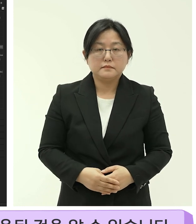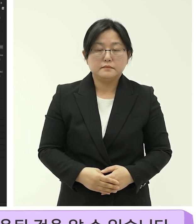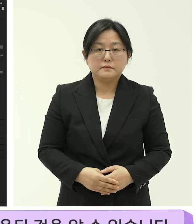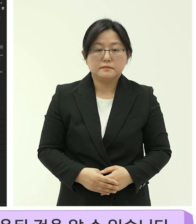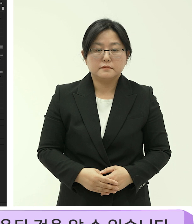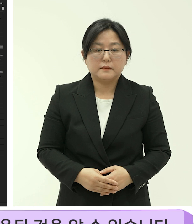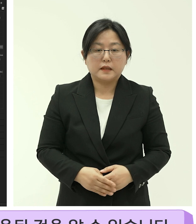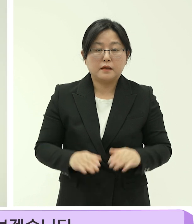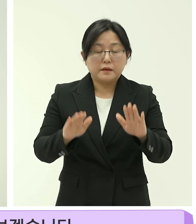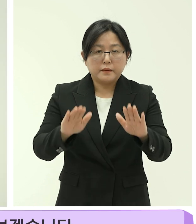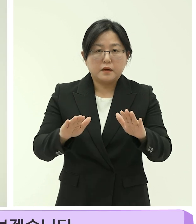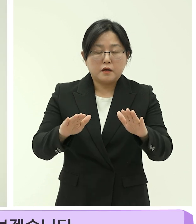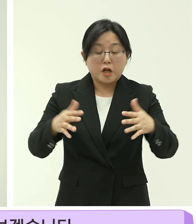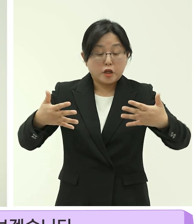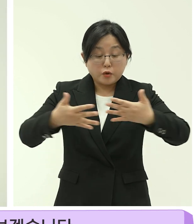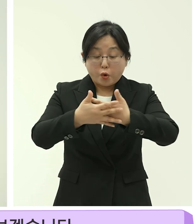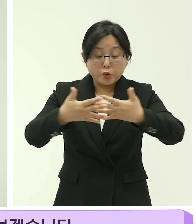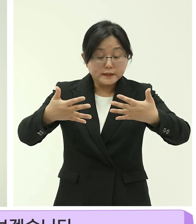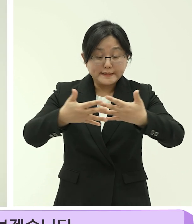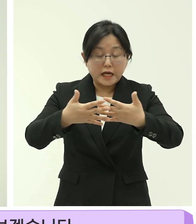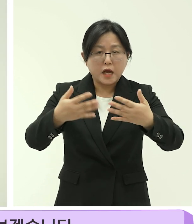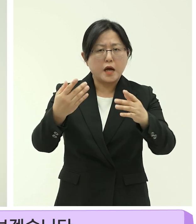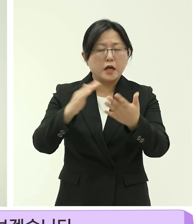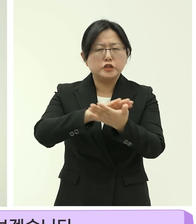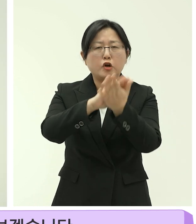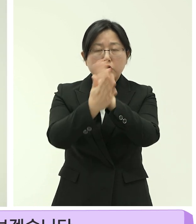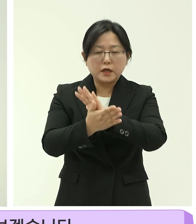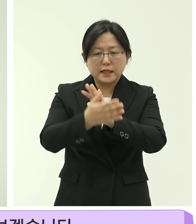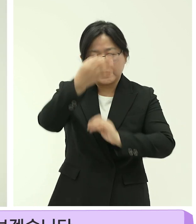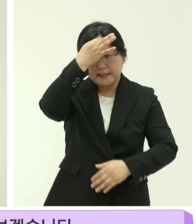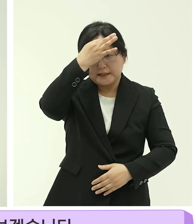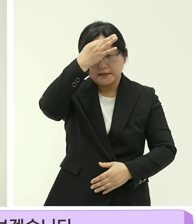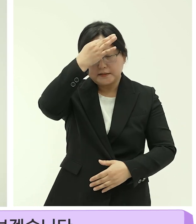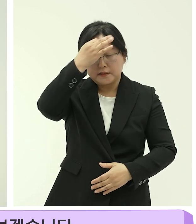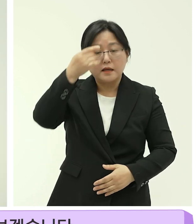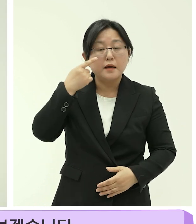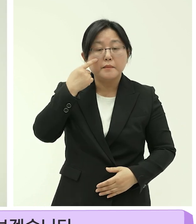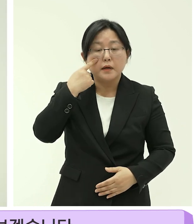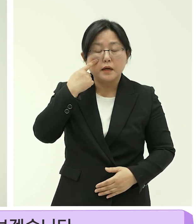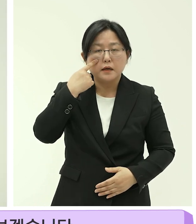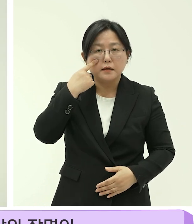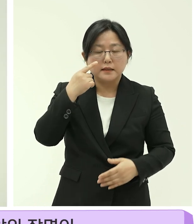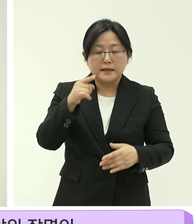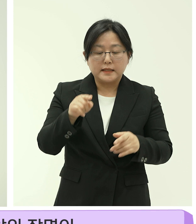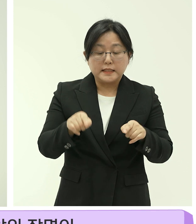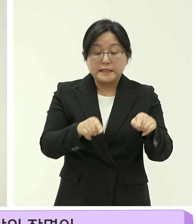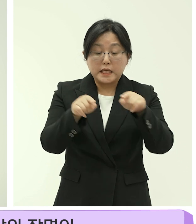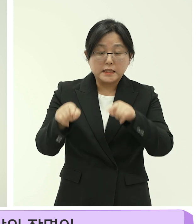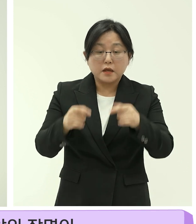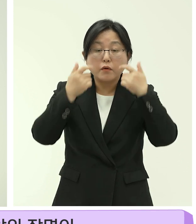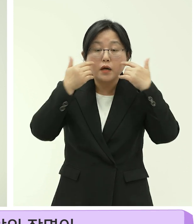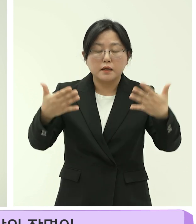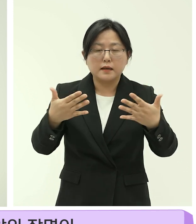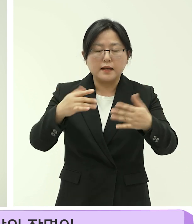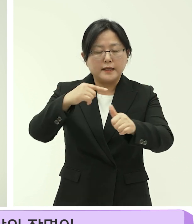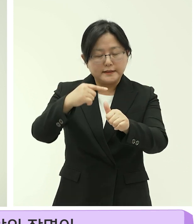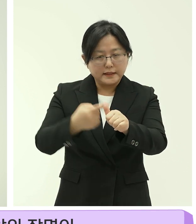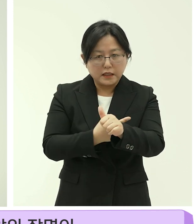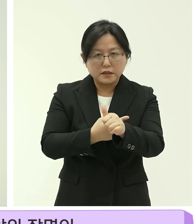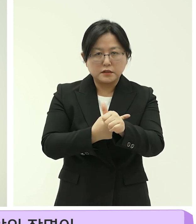걸 알 수 있습니다. 이번에는 교차 디졸브 효과를 적용해 보겠습니다. 재생해서 확인해